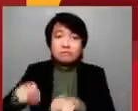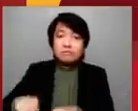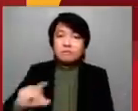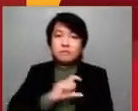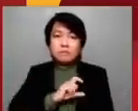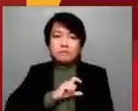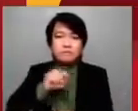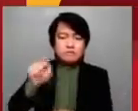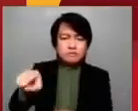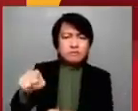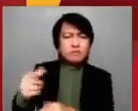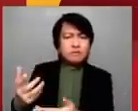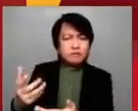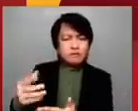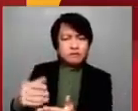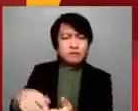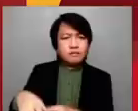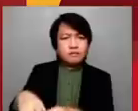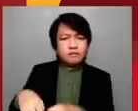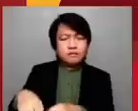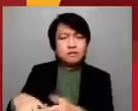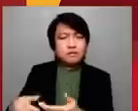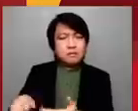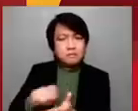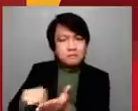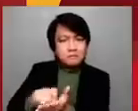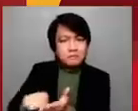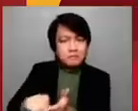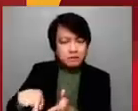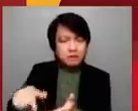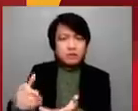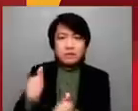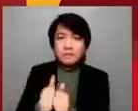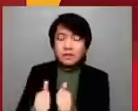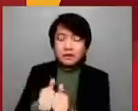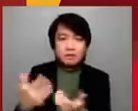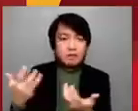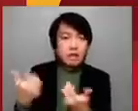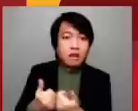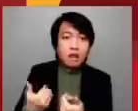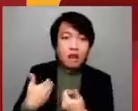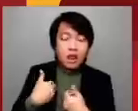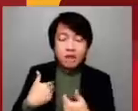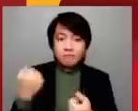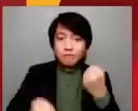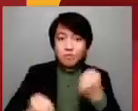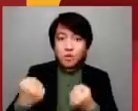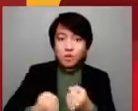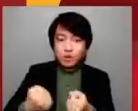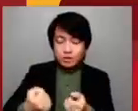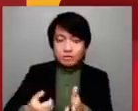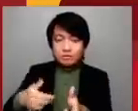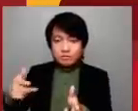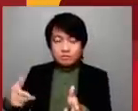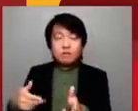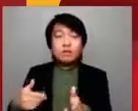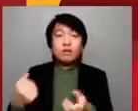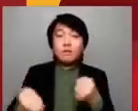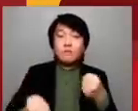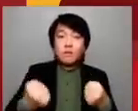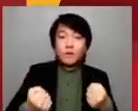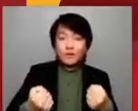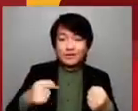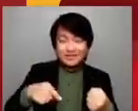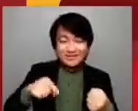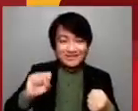magkakasanib Angga siya sa likuran ng siklista inamin paron ng siklista na Hinampas niya sa likuran ang sasakyan ni Gonzalez kaya